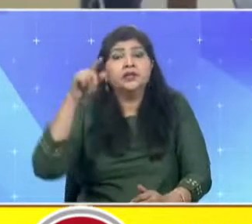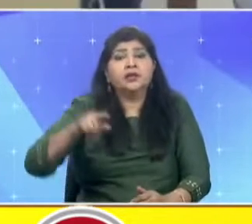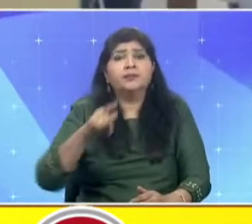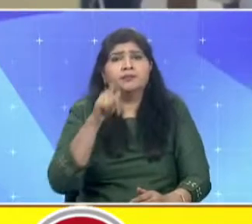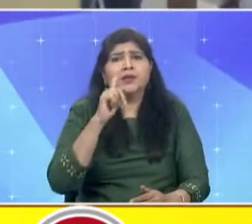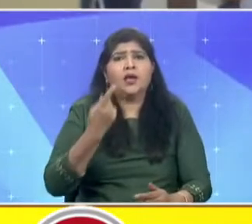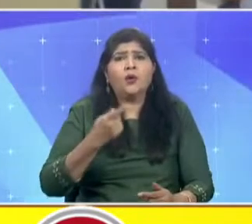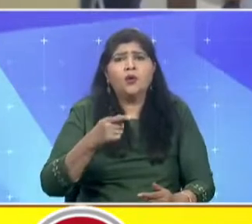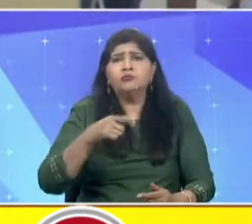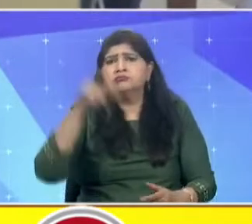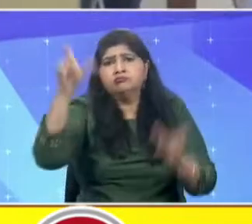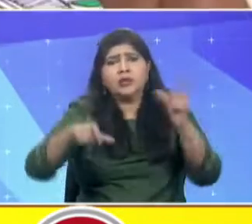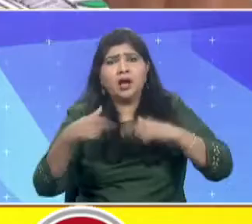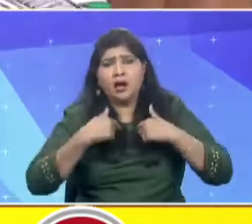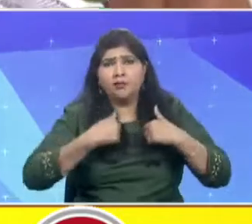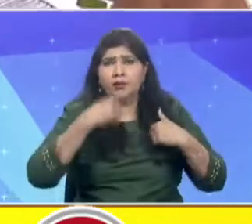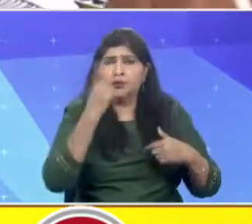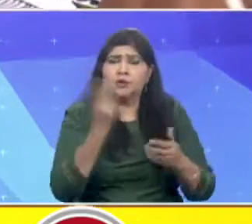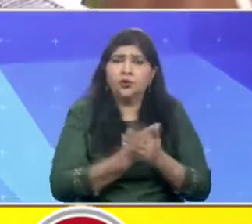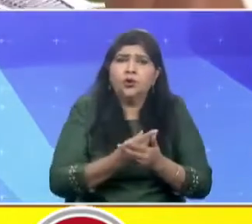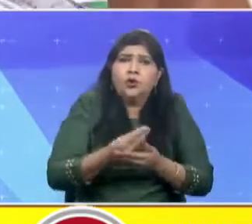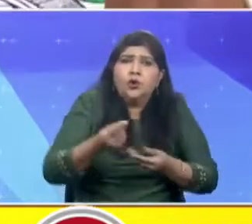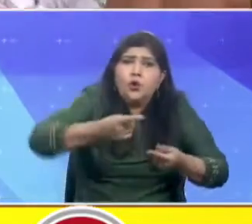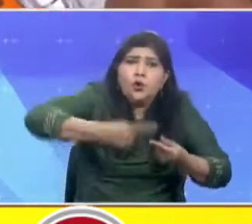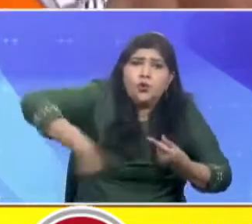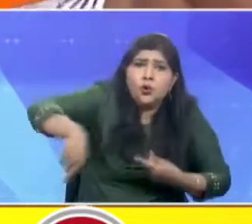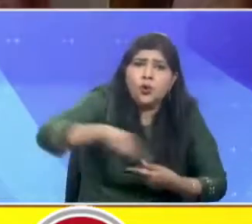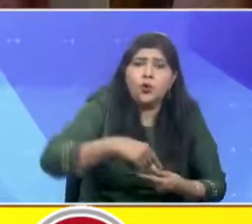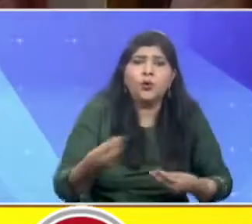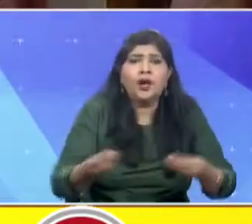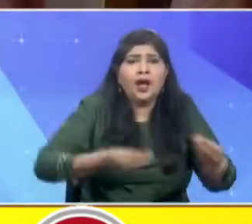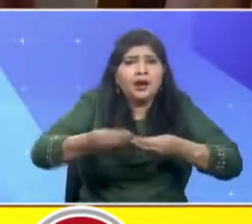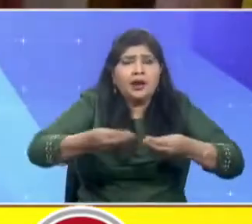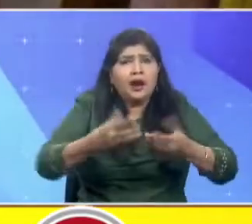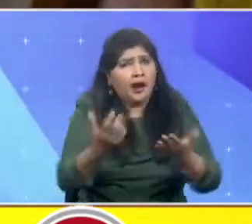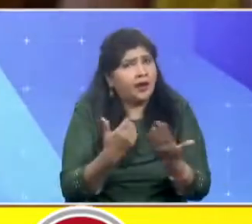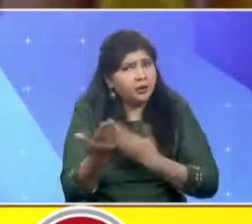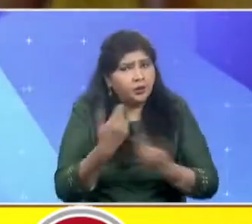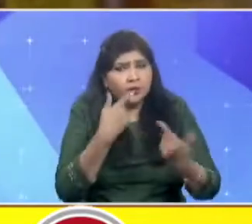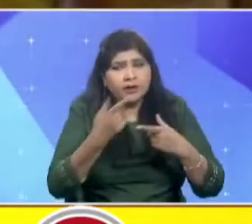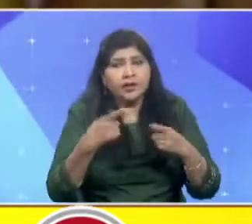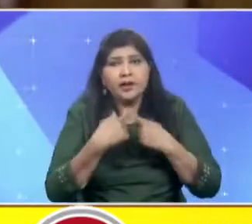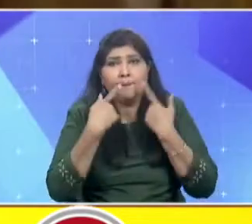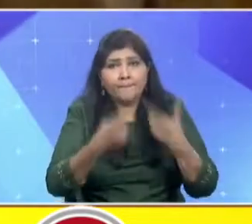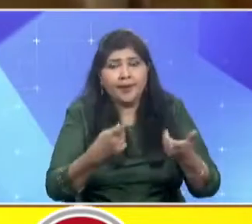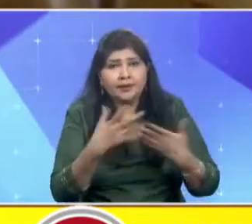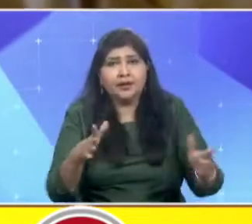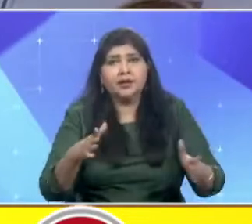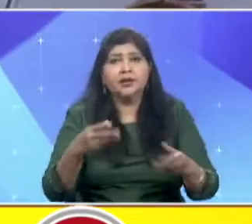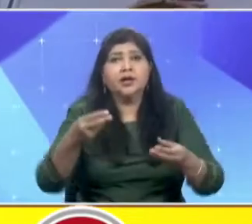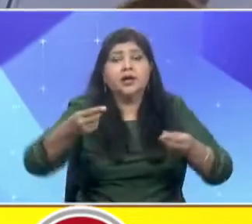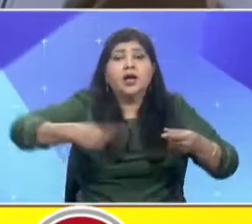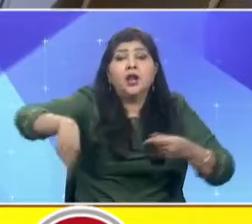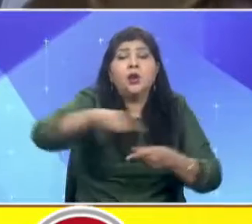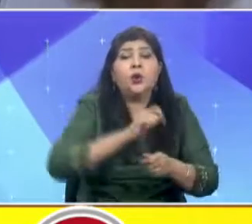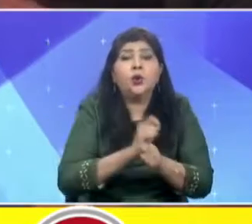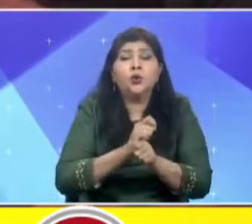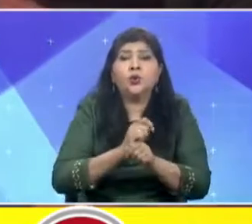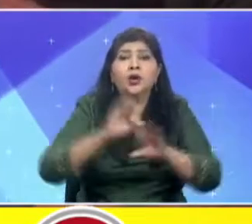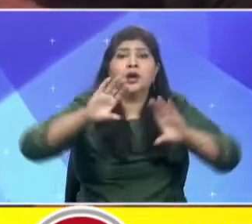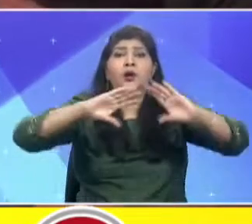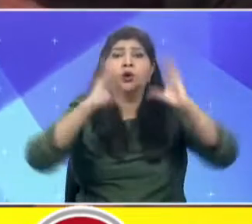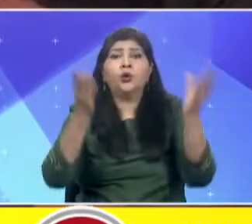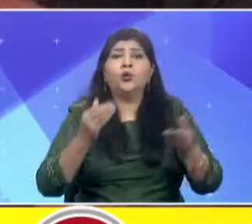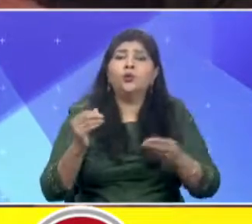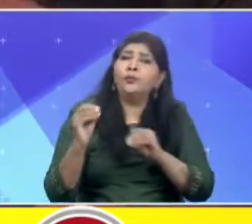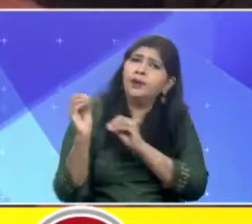एक भारतवासी लोकल के लिए वोकल होता है, तब लोकल को ग्लोबल होते